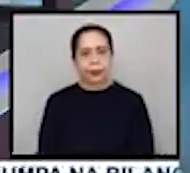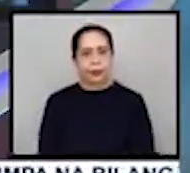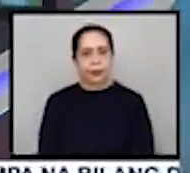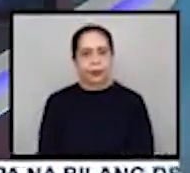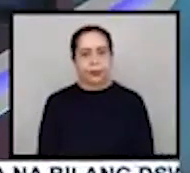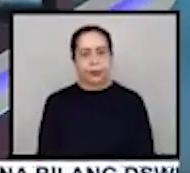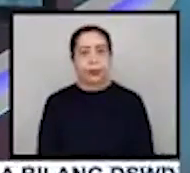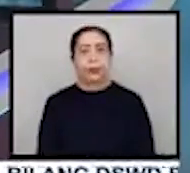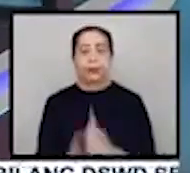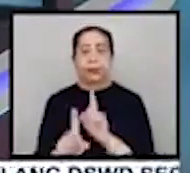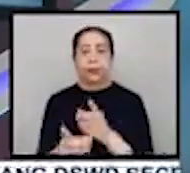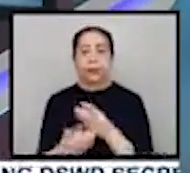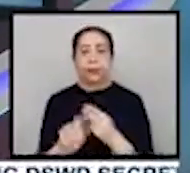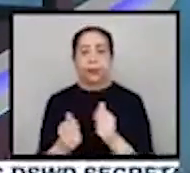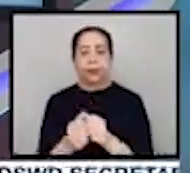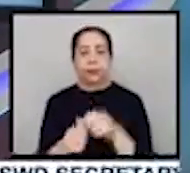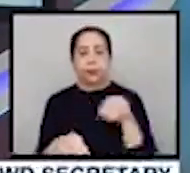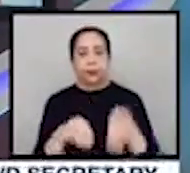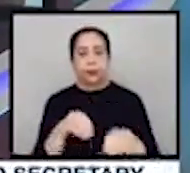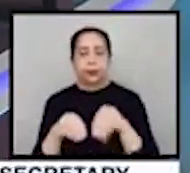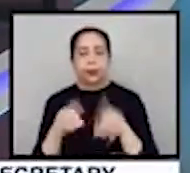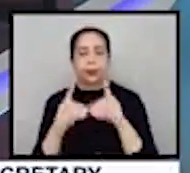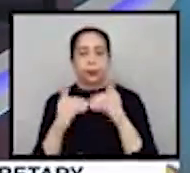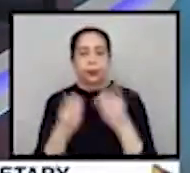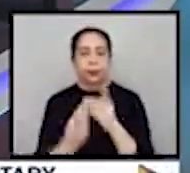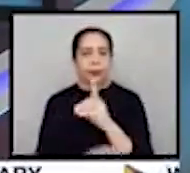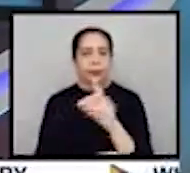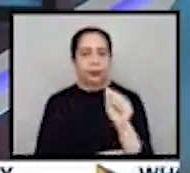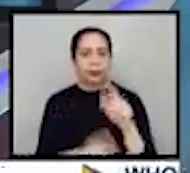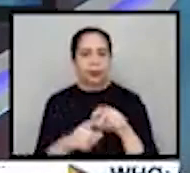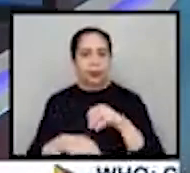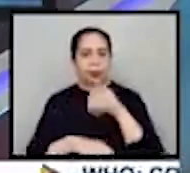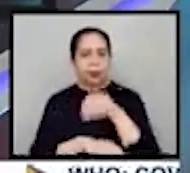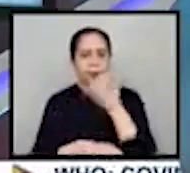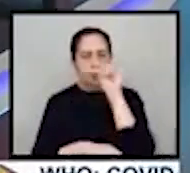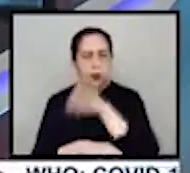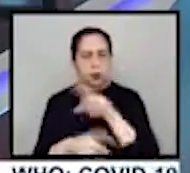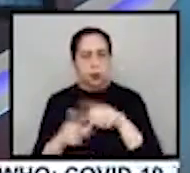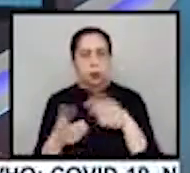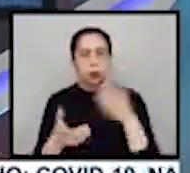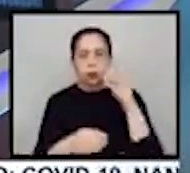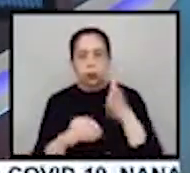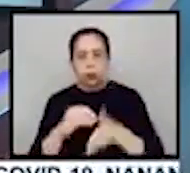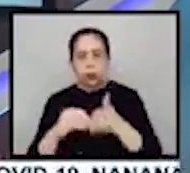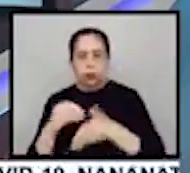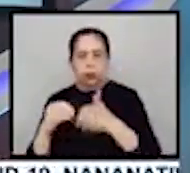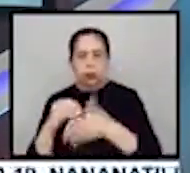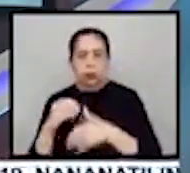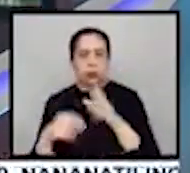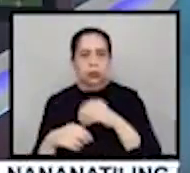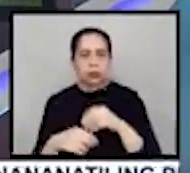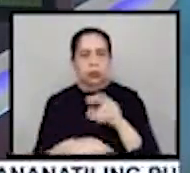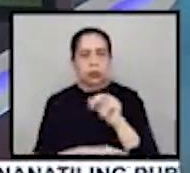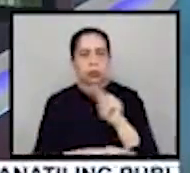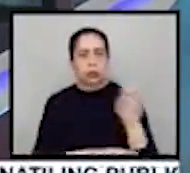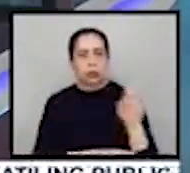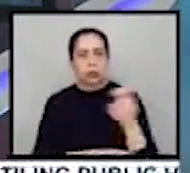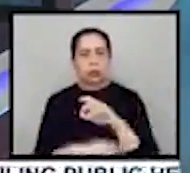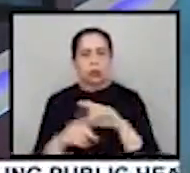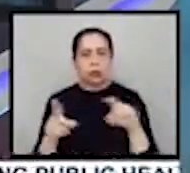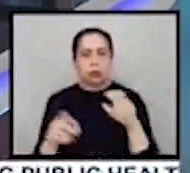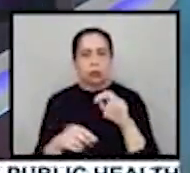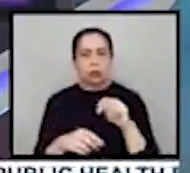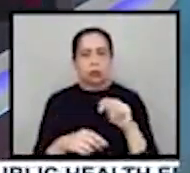na ng Agriculture Department ang ulat ng oversupply ng kamatis sa Nueva Vizcaya at Nueva Ecija. Dahil kasi sa sobrang supply ng